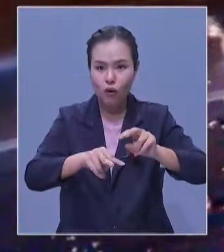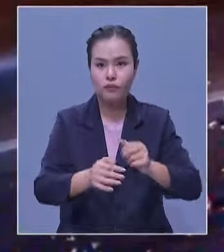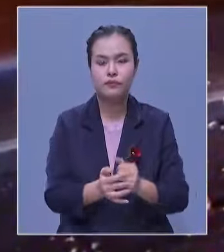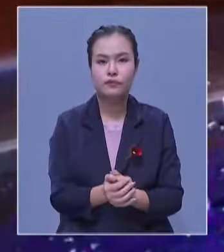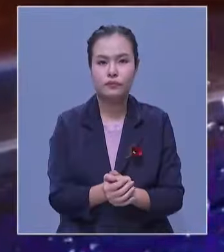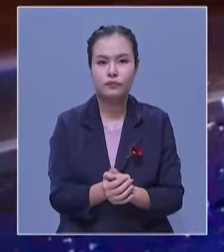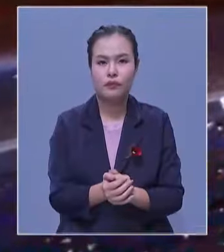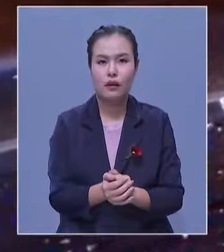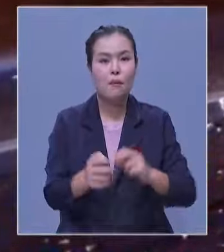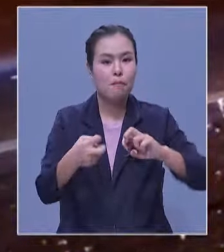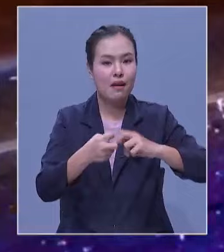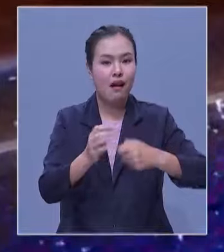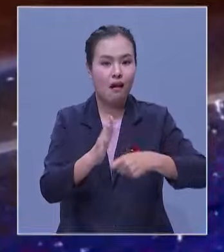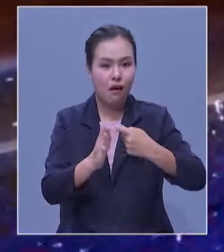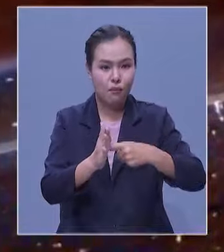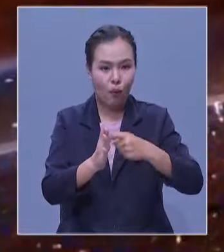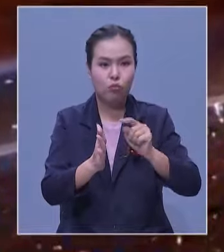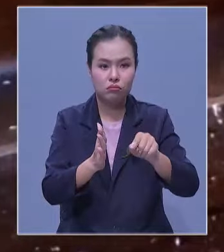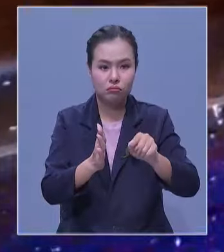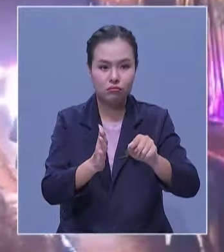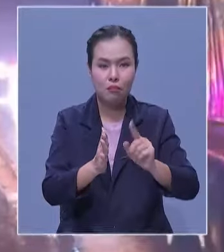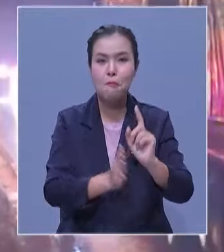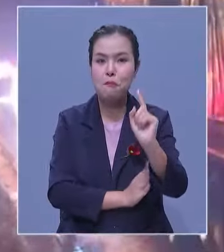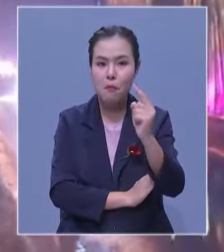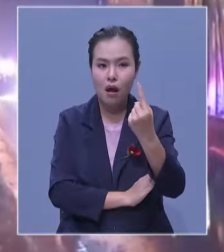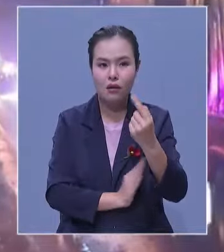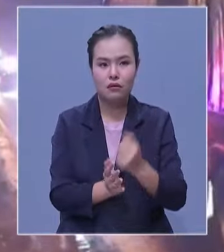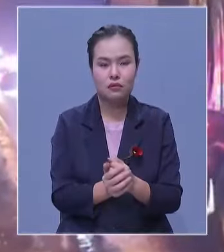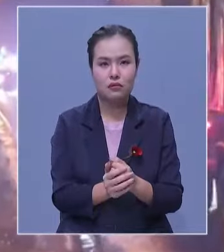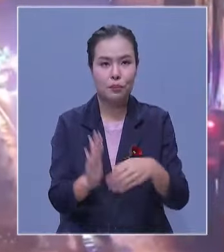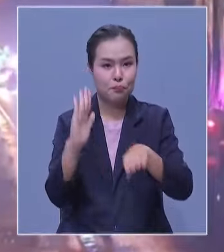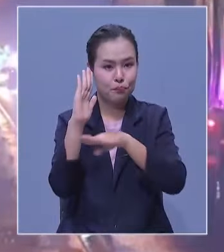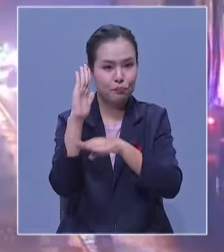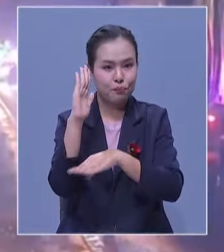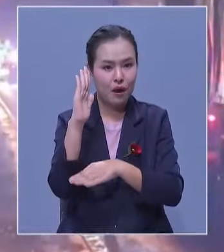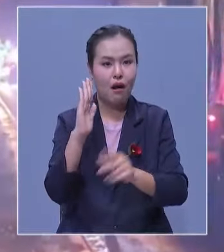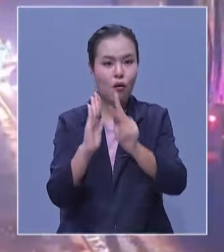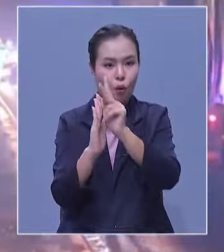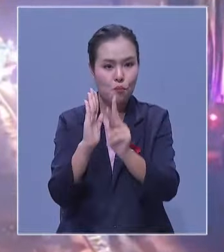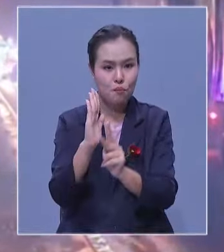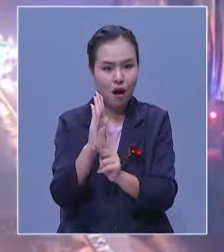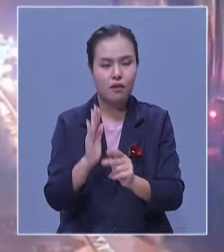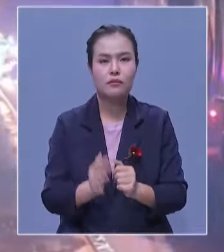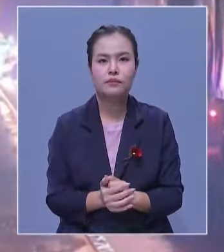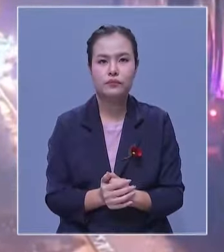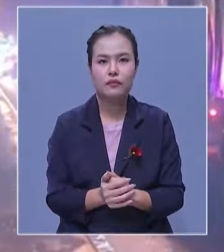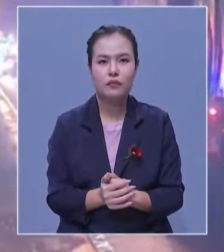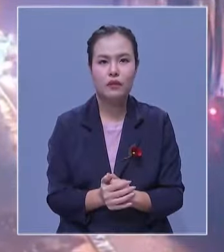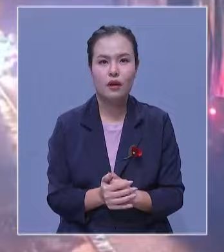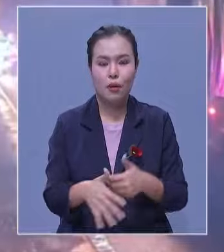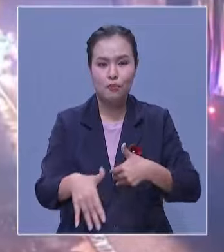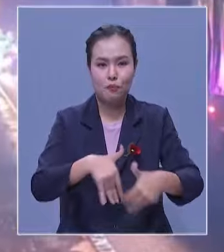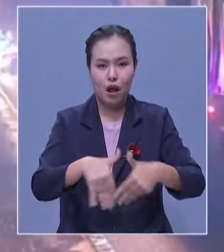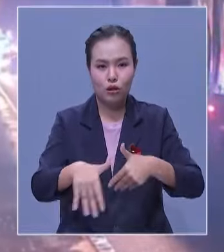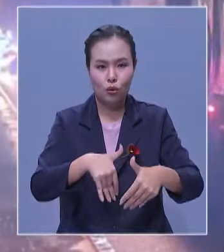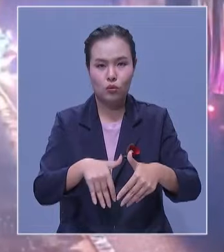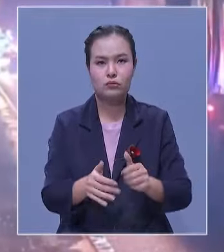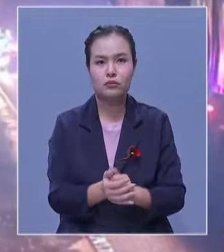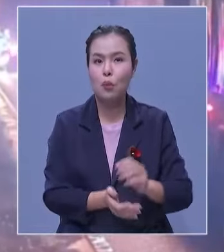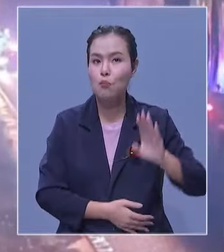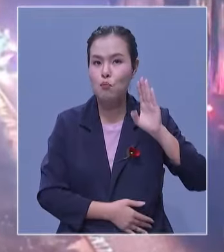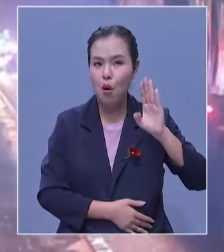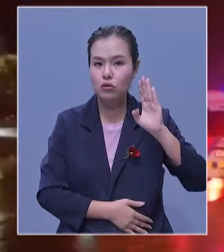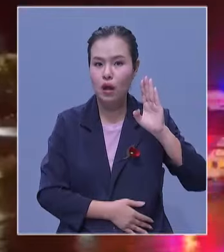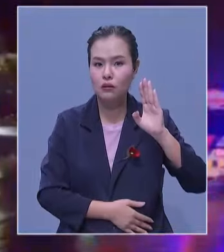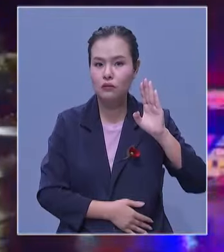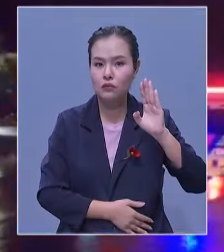และหาสาเหตุของเหตุการณ์ในครั้งนี้อีกครั้งนึงเพื่อดำเนินการตามขั้นตอนของกฎหมายส่วนผู้โดยสารที่ยังตกค้างนะครับทางบริษัทรถทัว